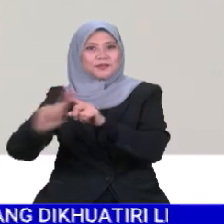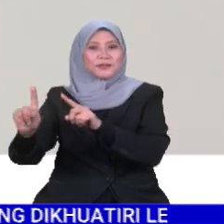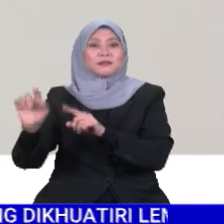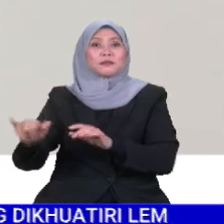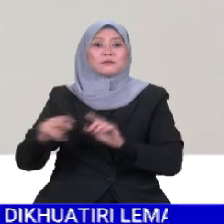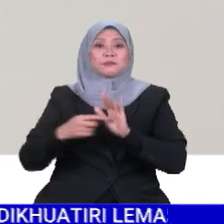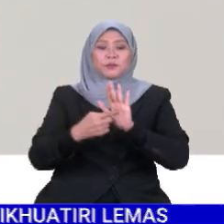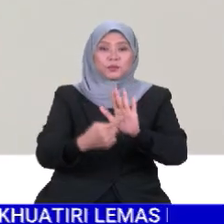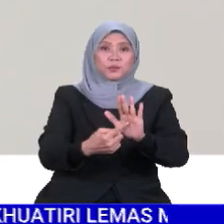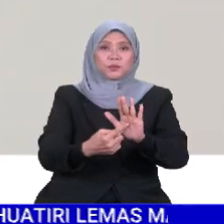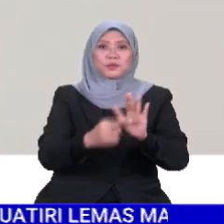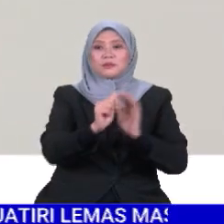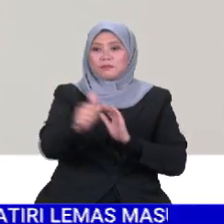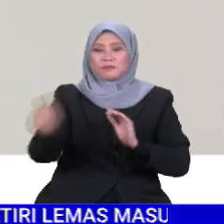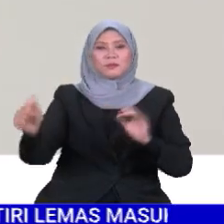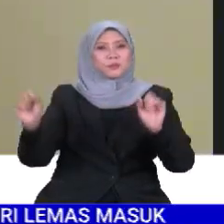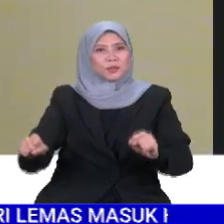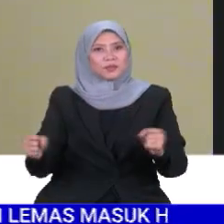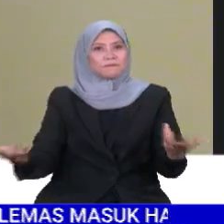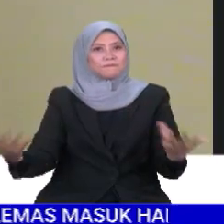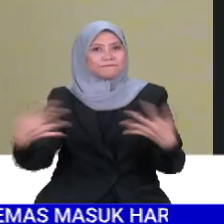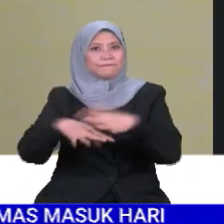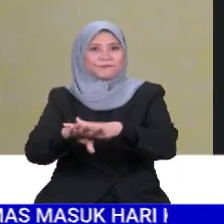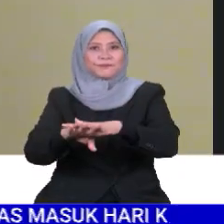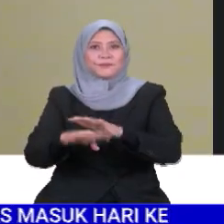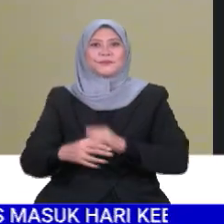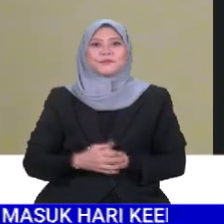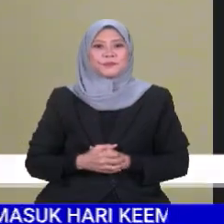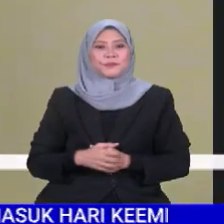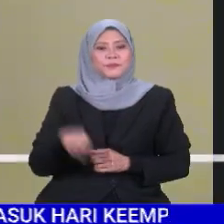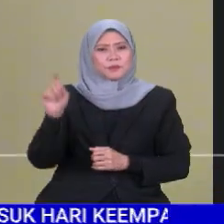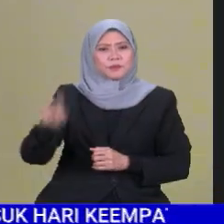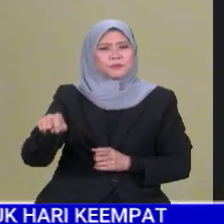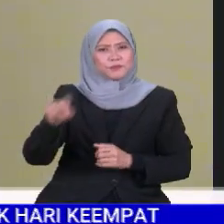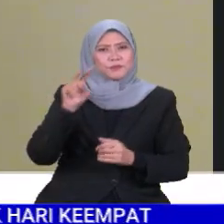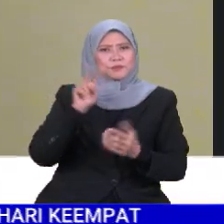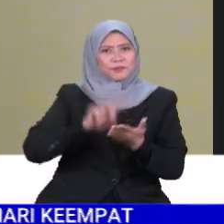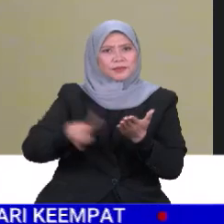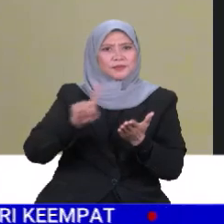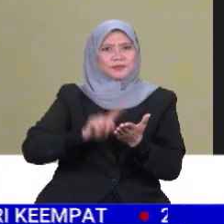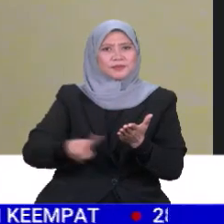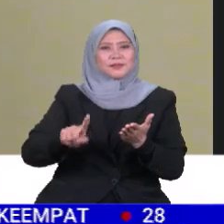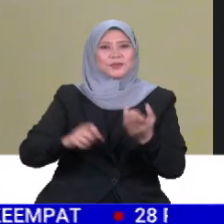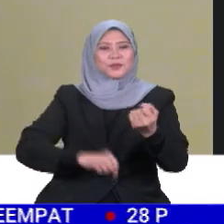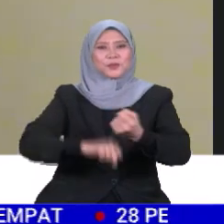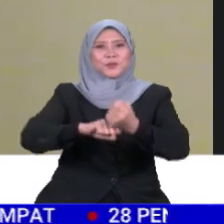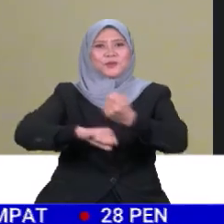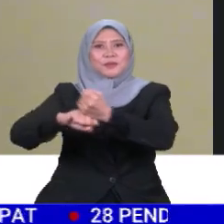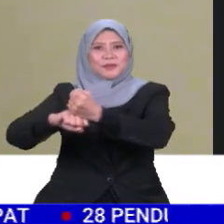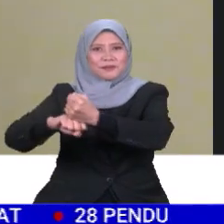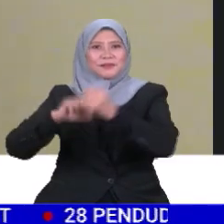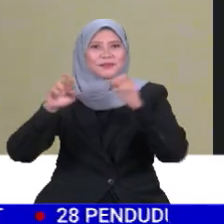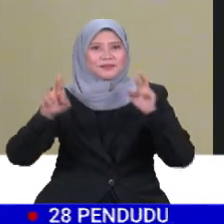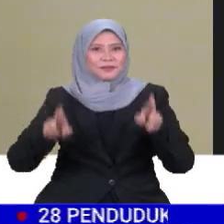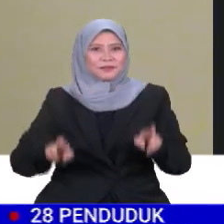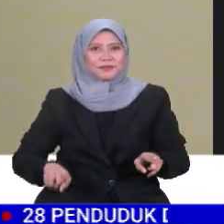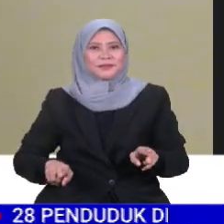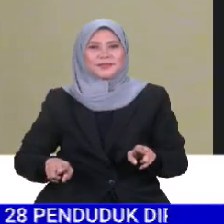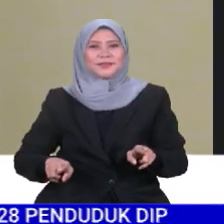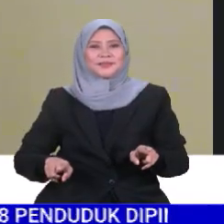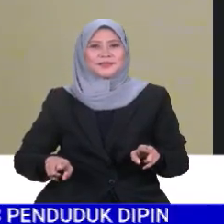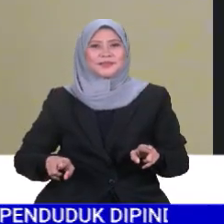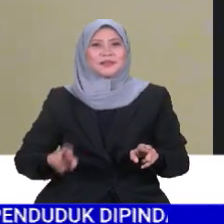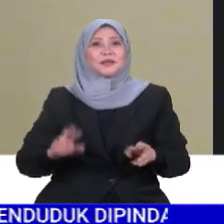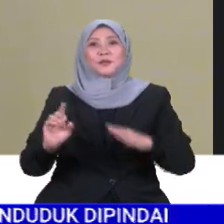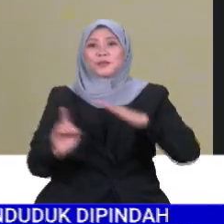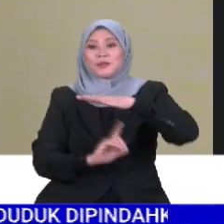tapi tunjukkan bahawa masing-masing boleh bersama. Ia perlu dilihat dalam konteks sokongan dan dukungan rakyat terhadap